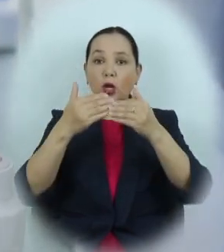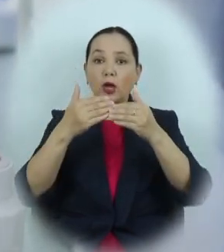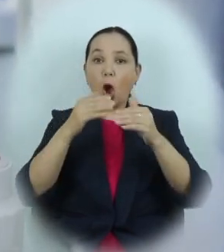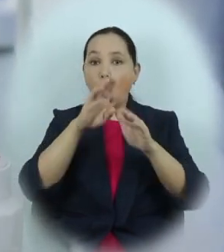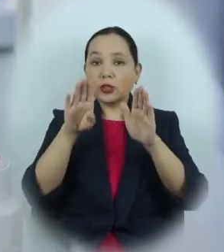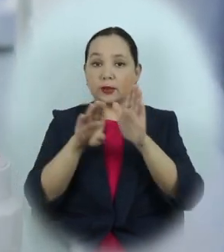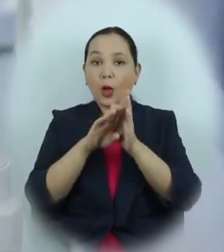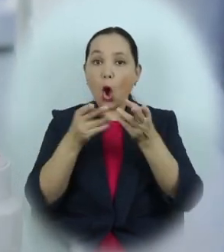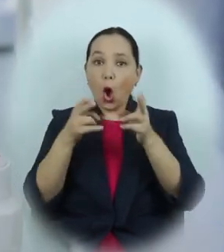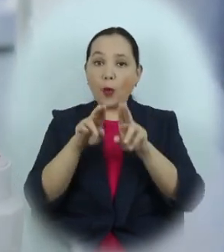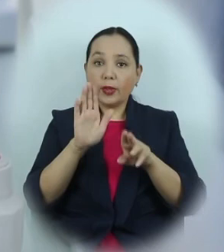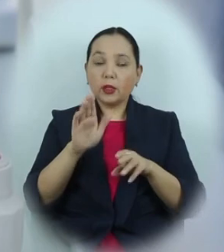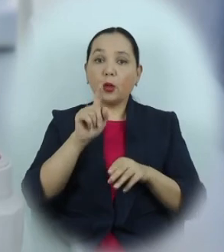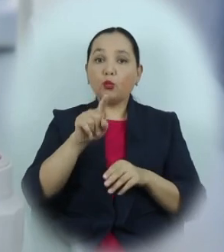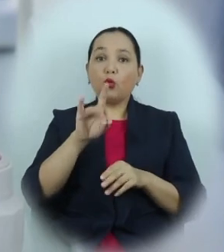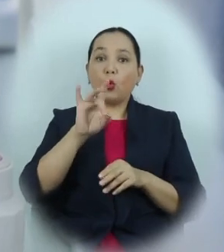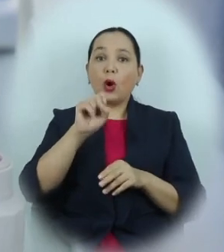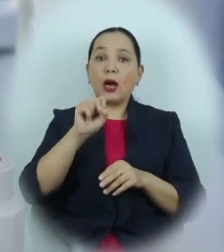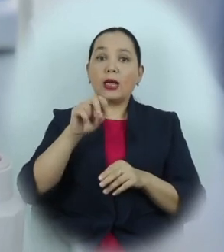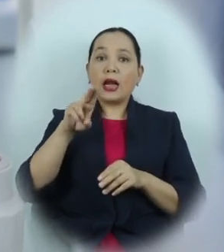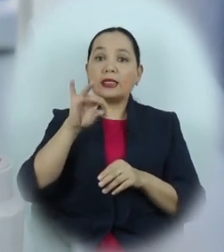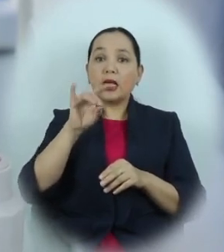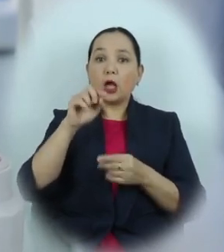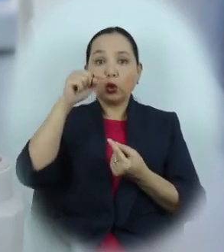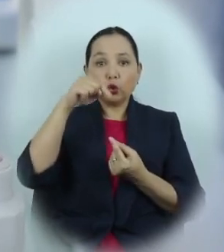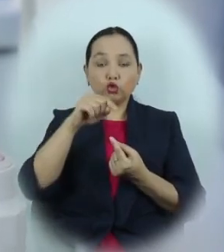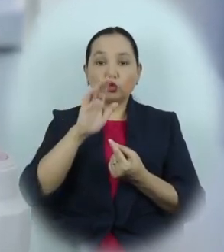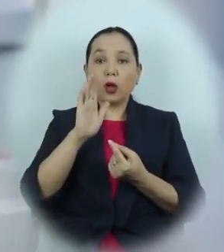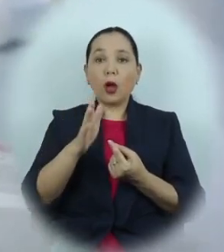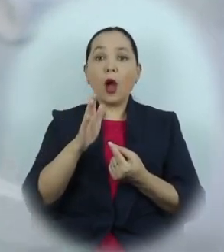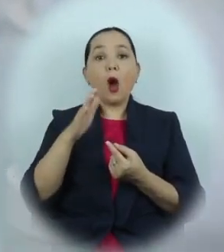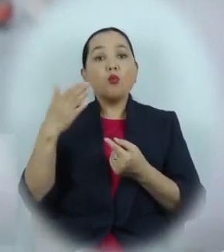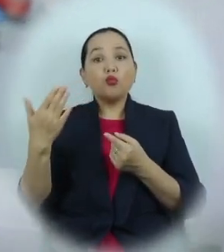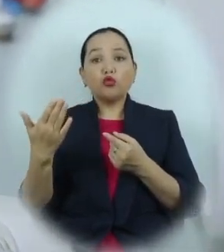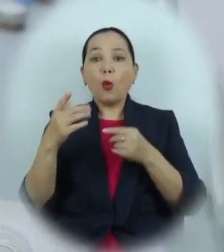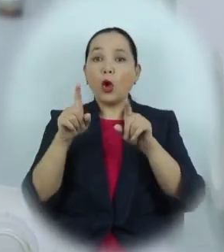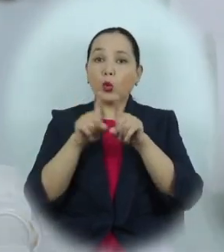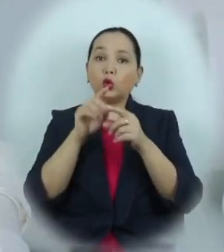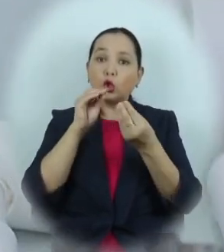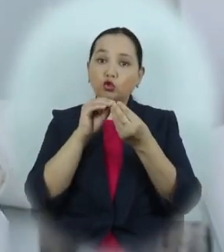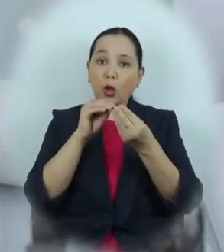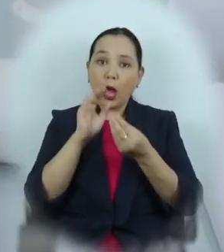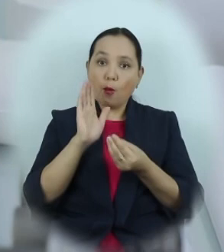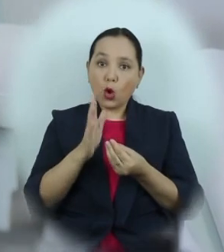qop ketdi. Bu radiatorimiz ustida kran tushdi. Bu tomoni ham xuddi shunaqa bo'ladi. Mana.